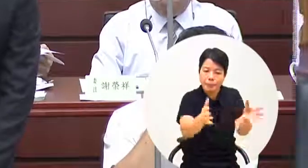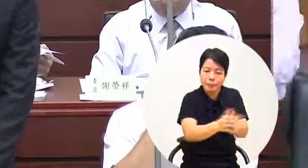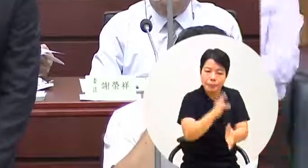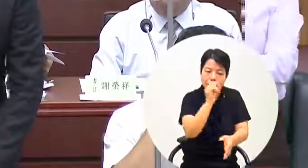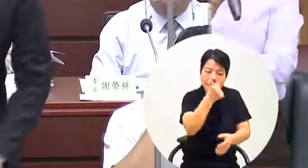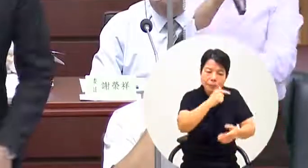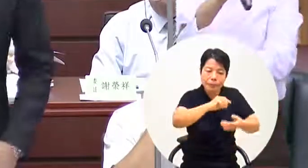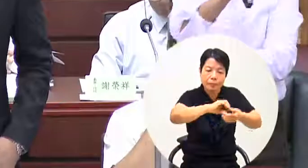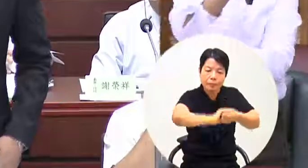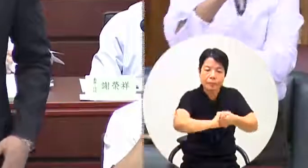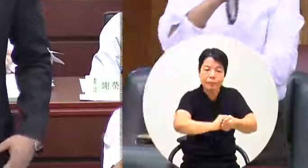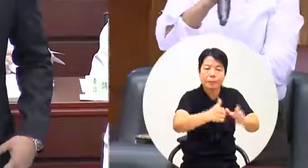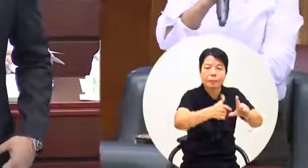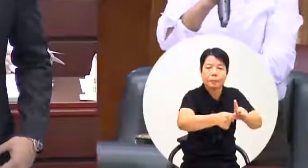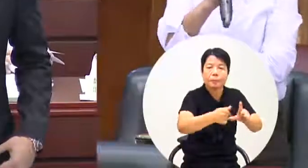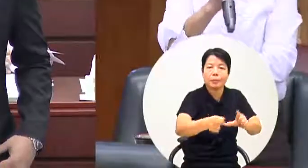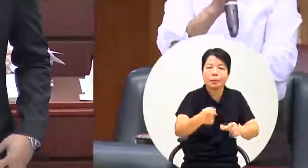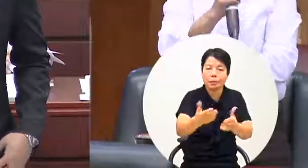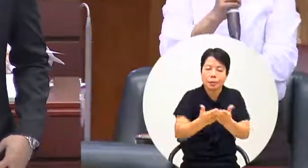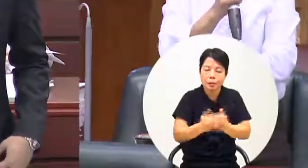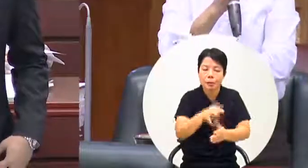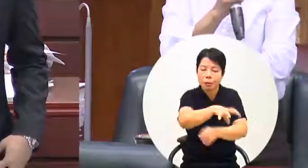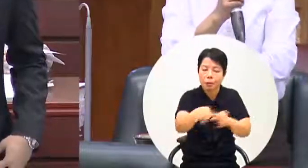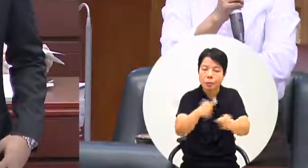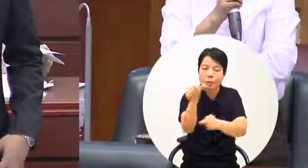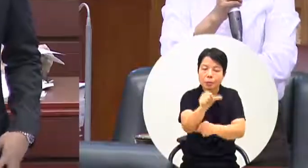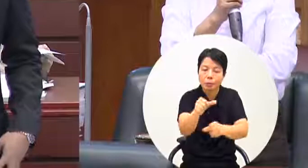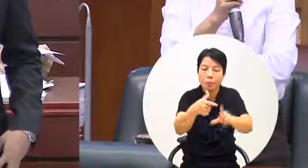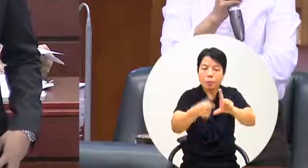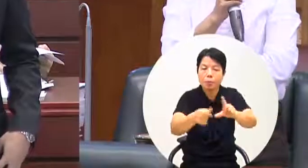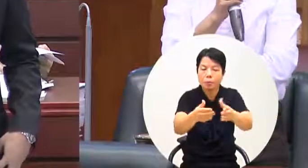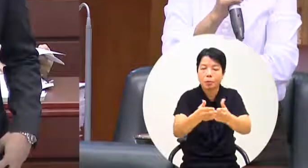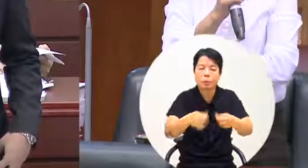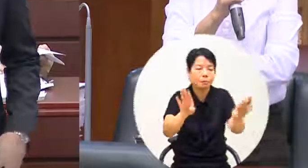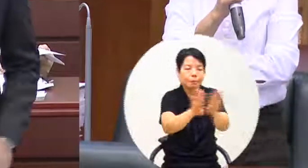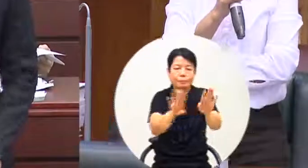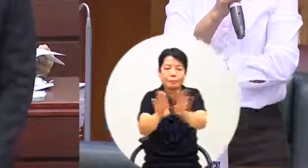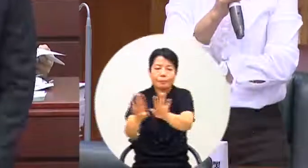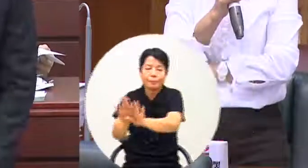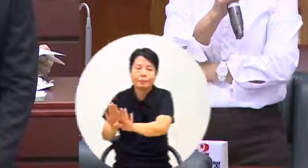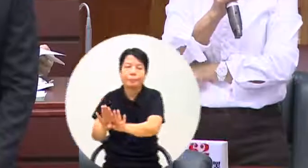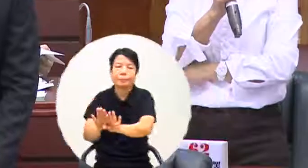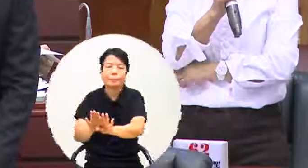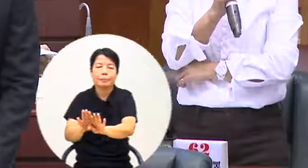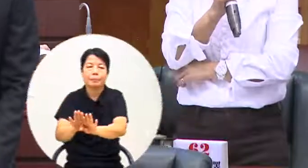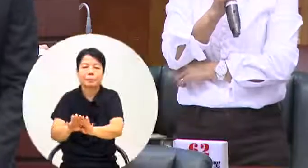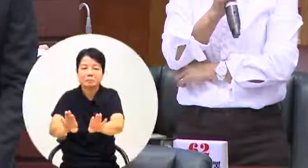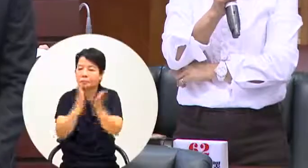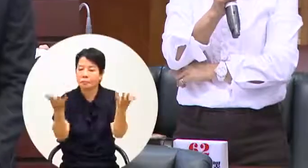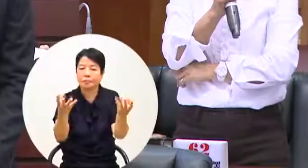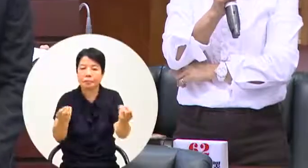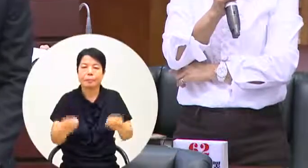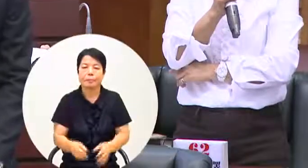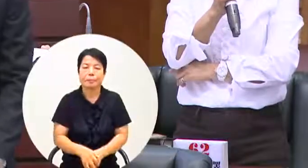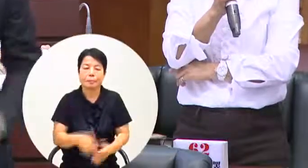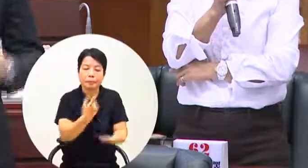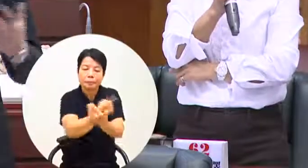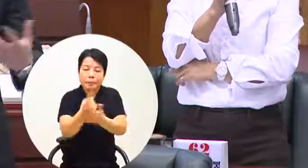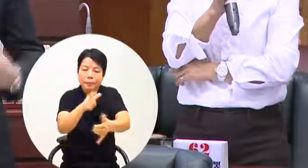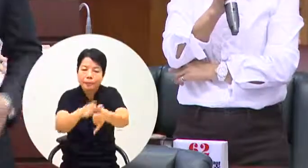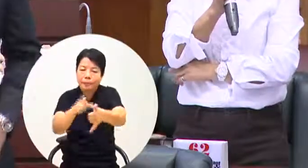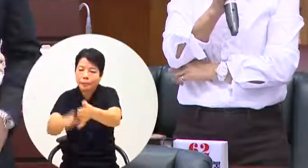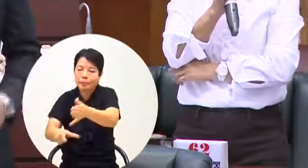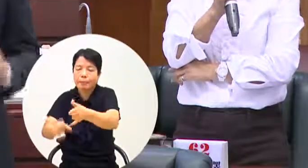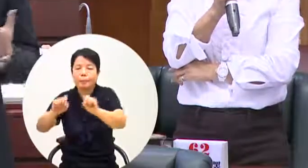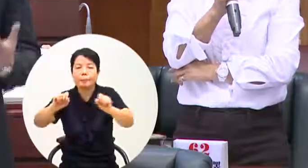刚刚包括说议员现在列出来这五个区，事实上是目前是没有适用开放空间奖励。 是。 那每个案子有它不同的那个